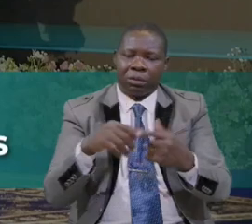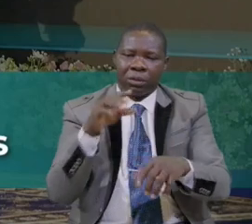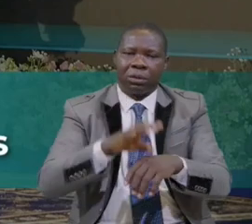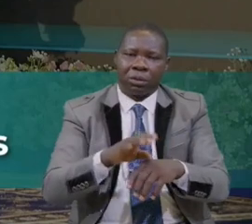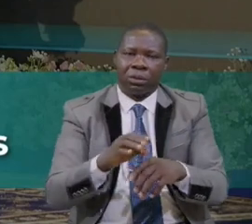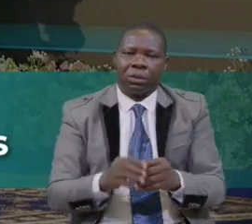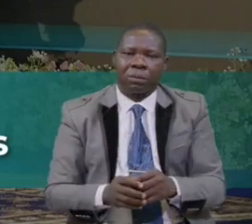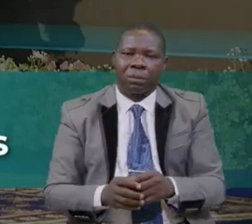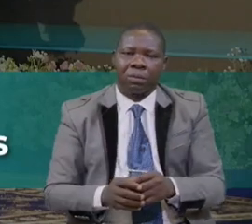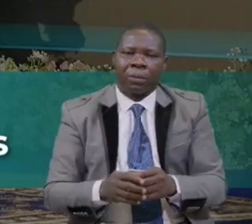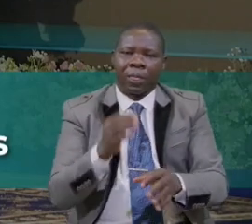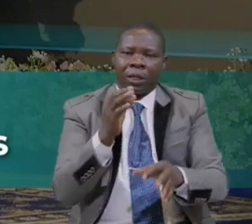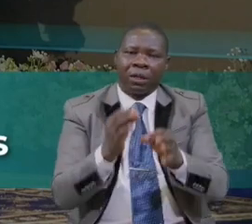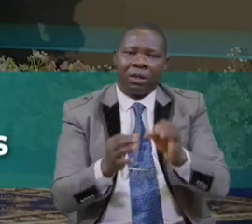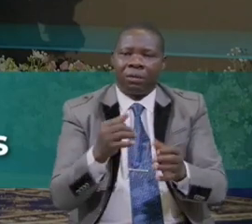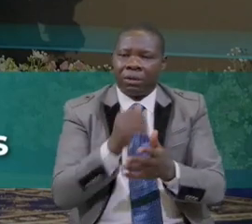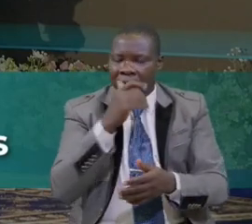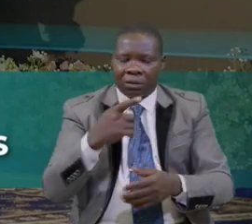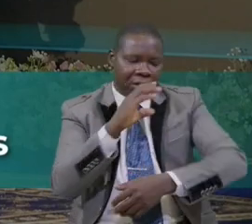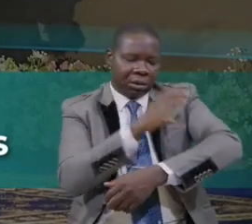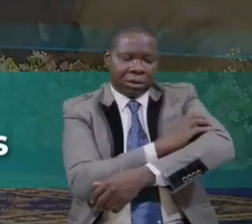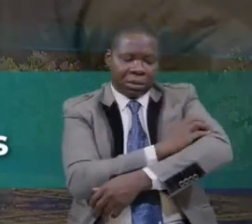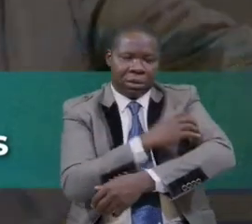Si c'est le chef de l'armée,